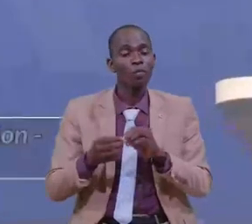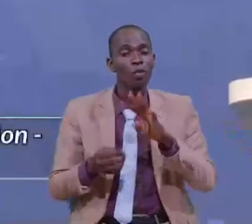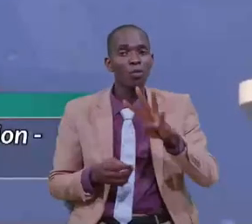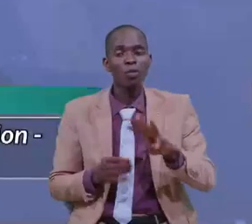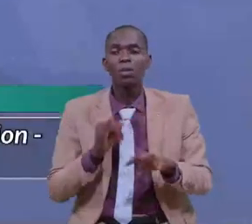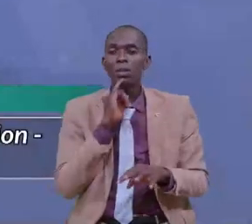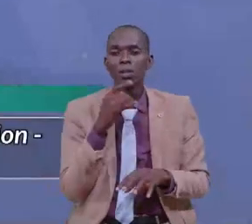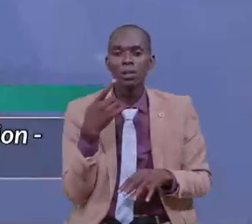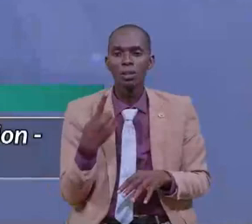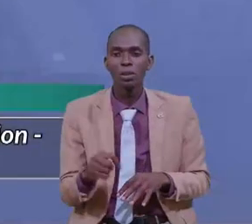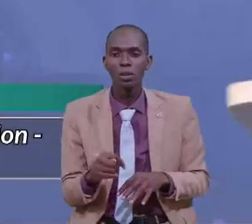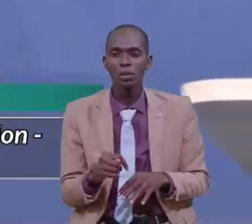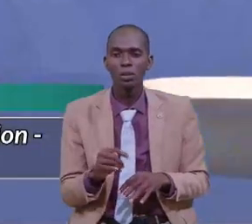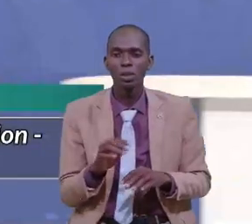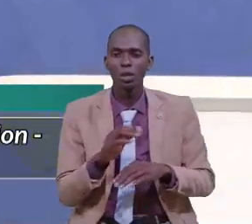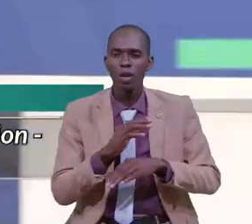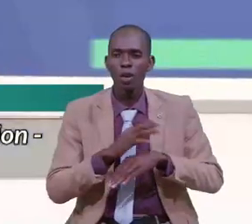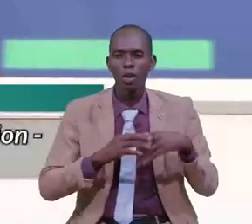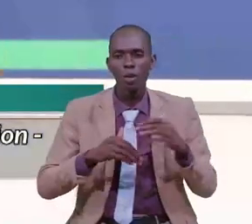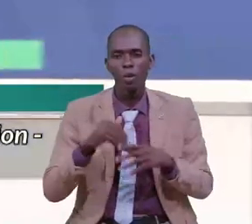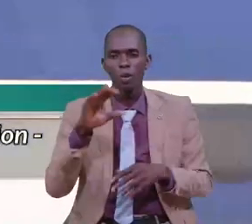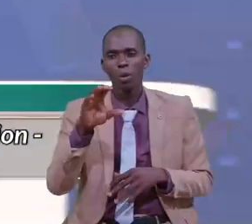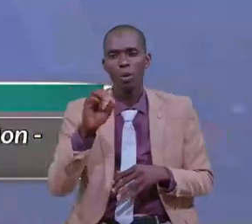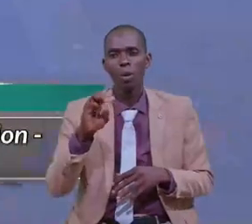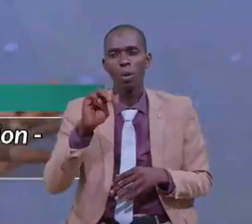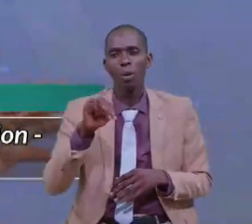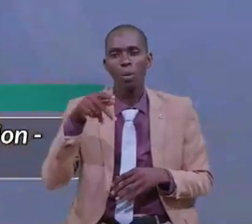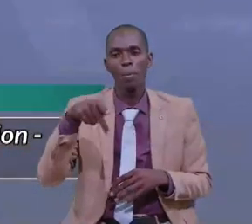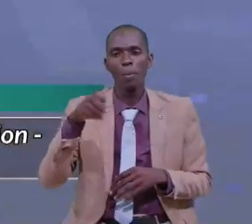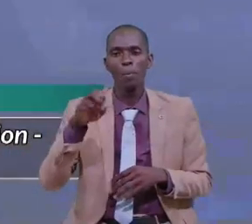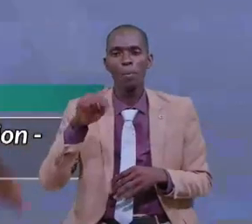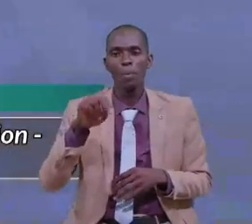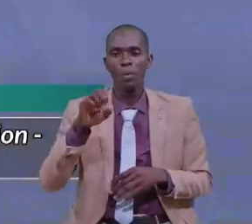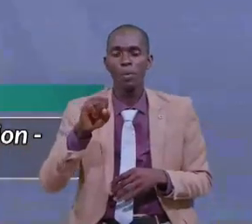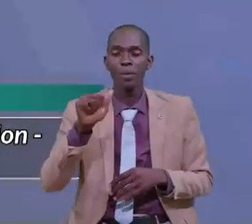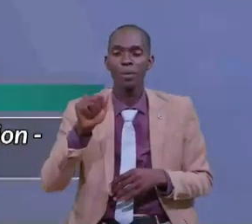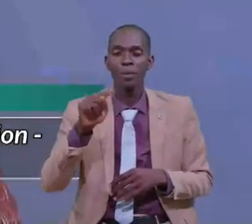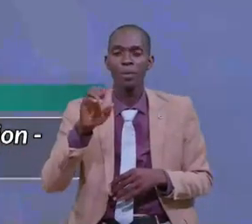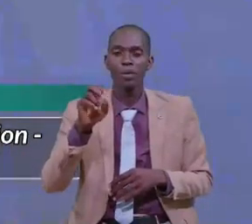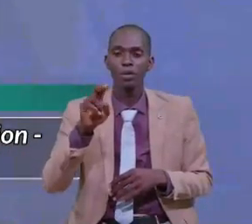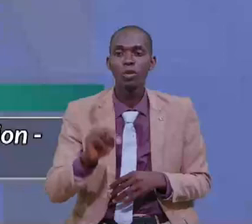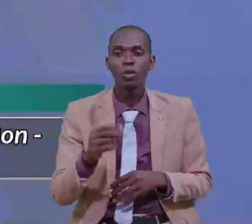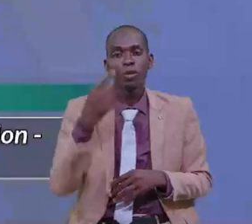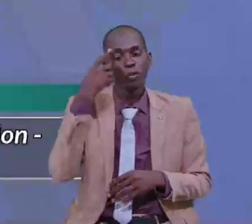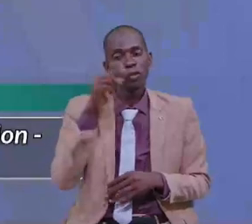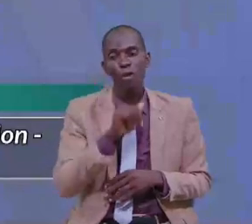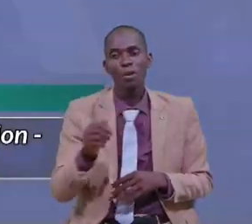Quatrièmement, c'est la compensation pour un champion fidèle.